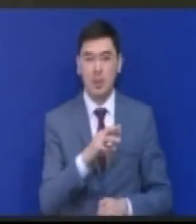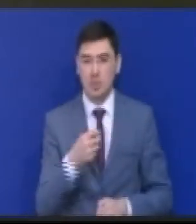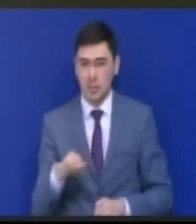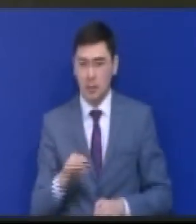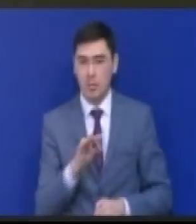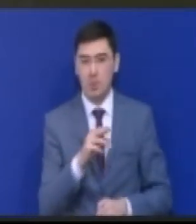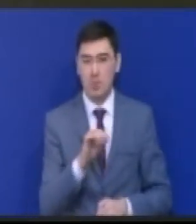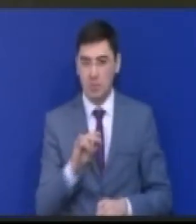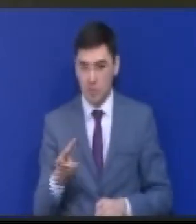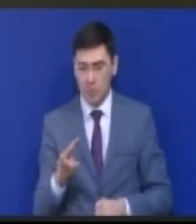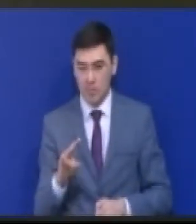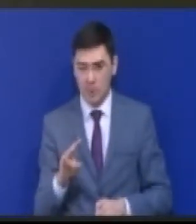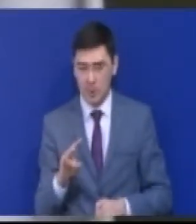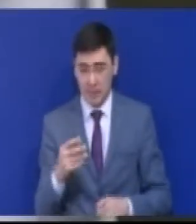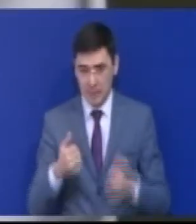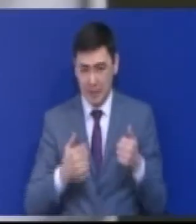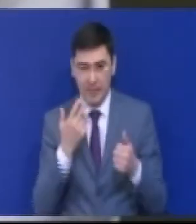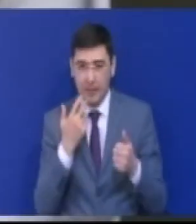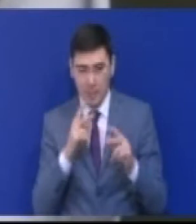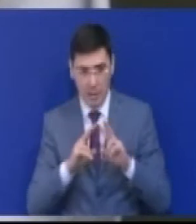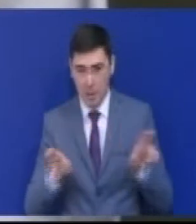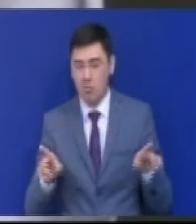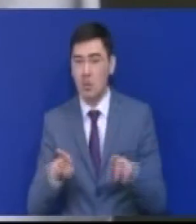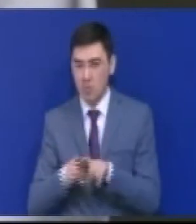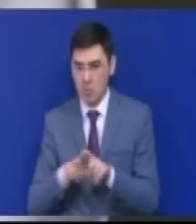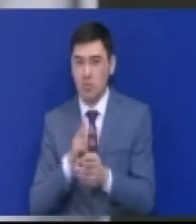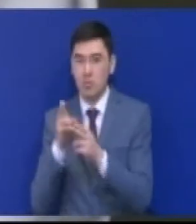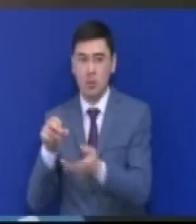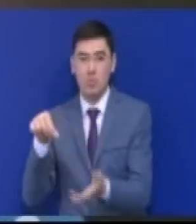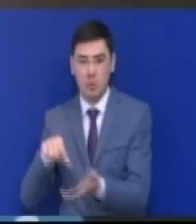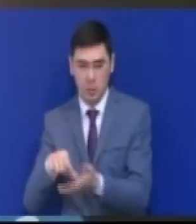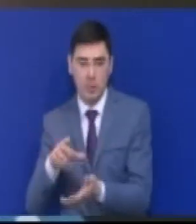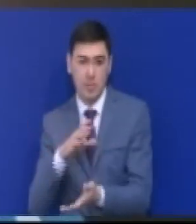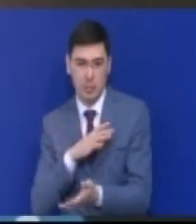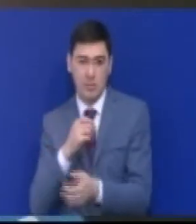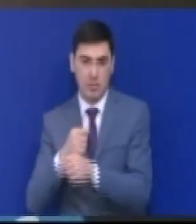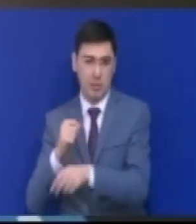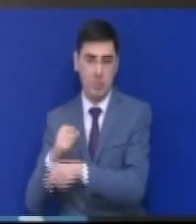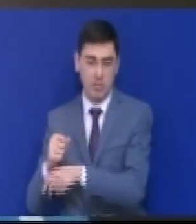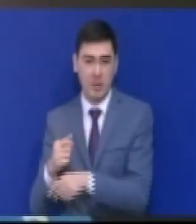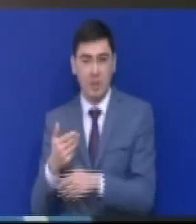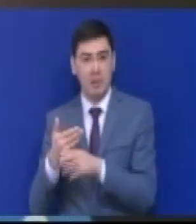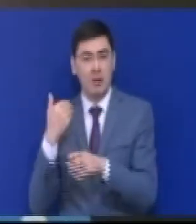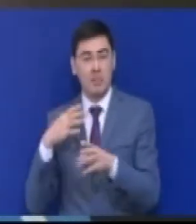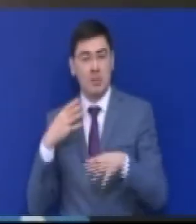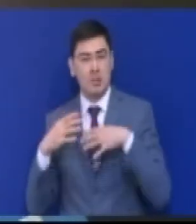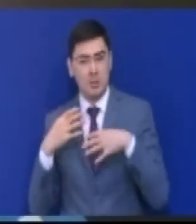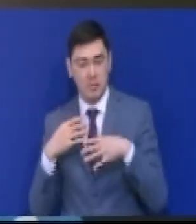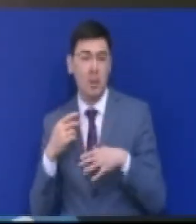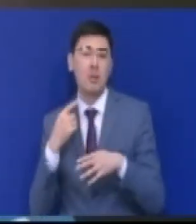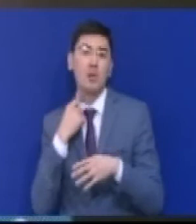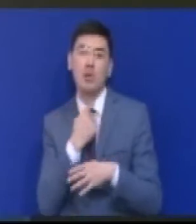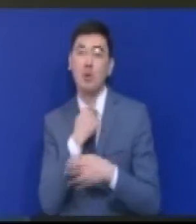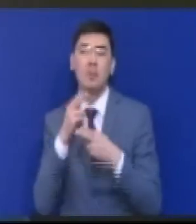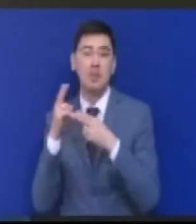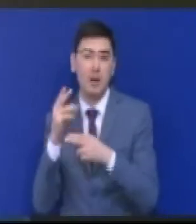Ранее я уже 3 раза участвовал на подобном турнире и становился призером. К данным соревнованиям мы очень активно готовились. До этого мы съездили в Талдыкурган,